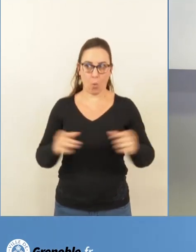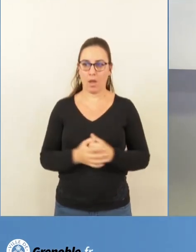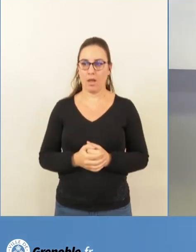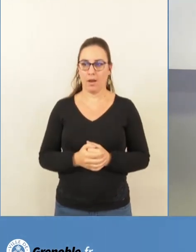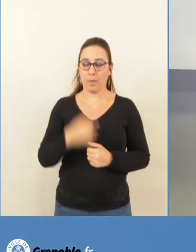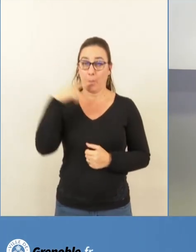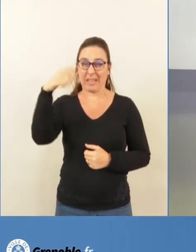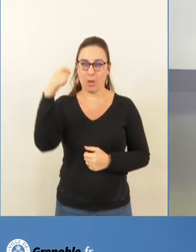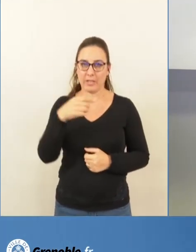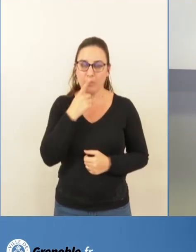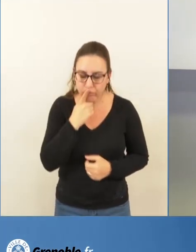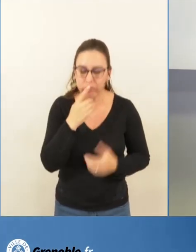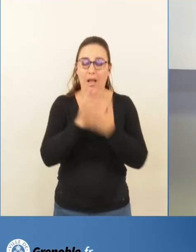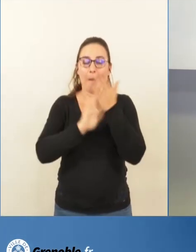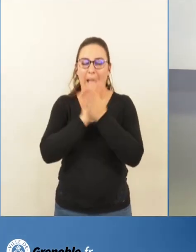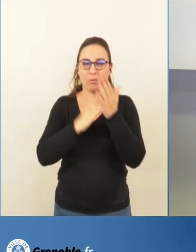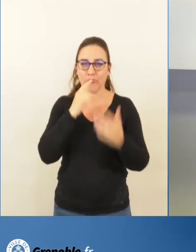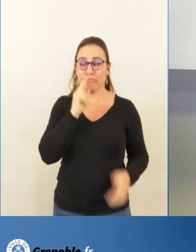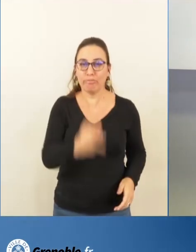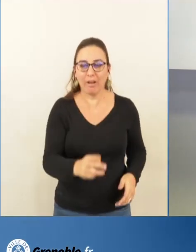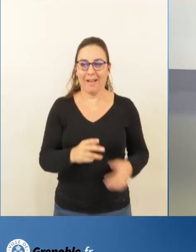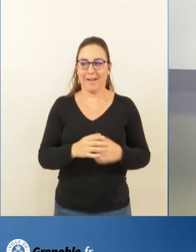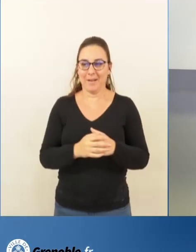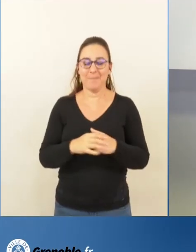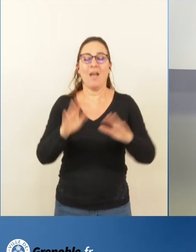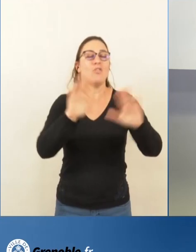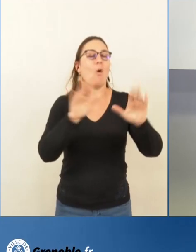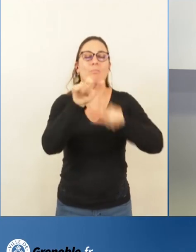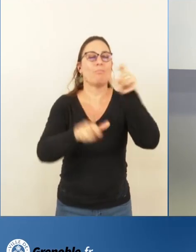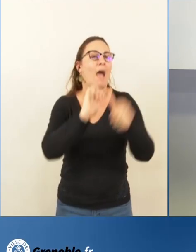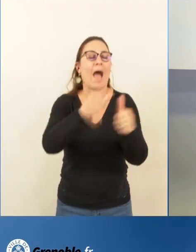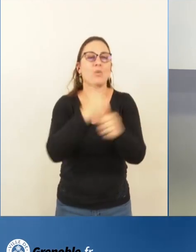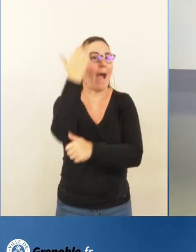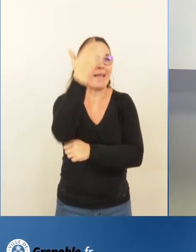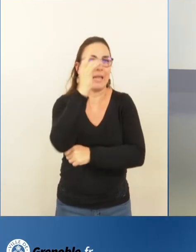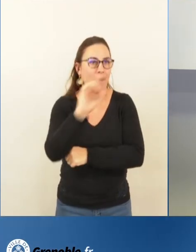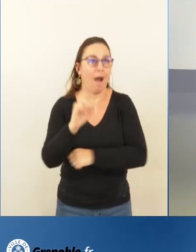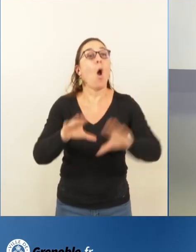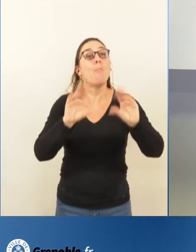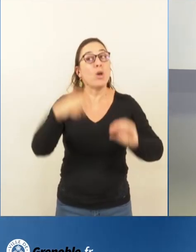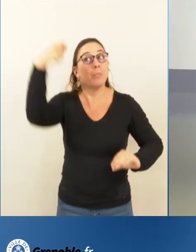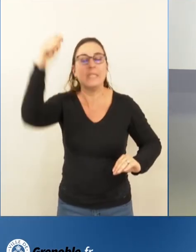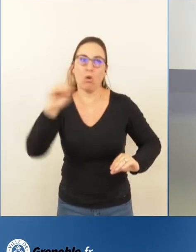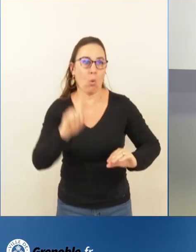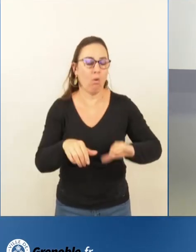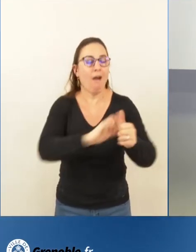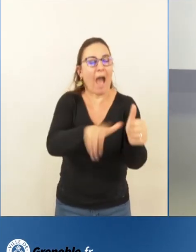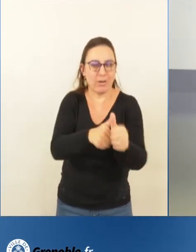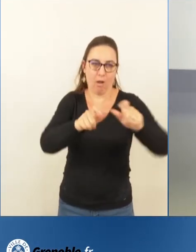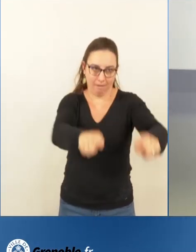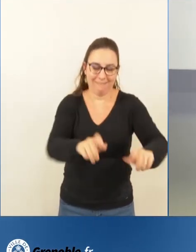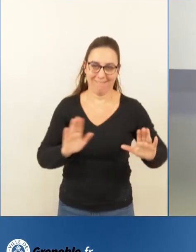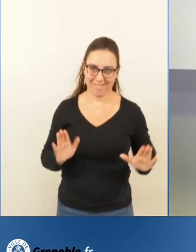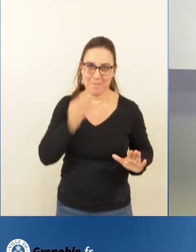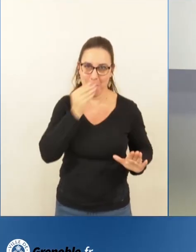ni de votre présidentielle que que les adjoints ne s'inquiètent pas c'est bien pour un poste d'adjoint que on va les élire et